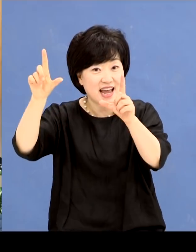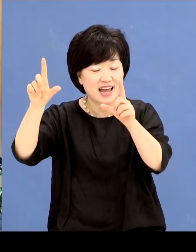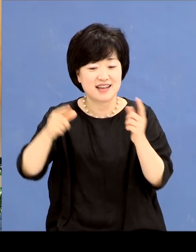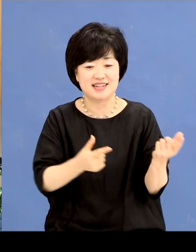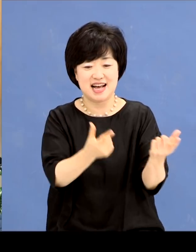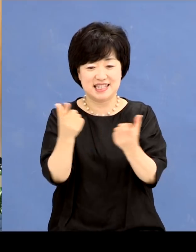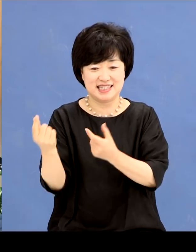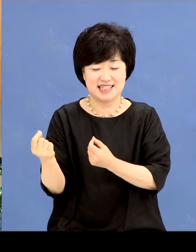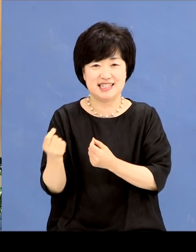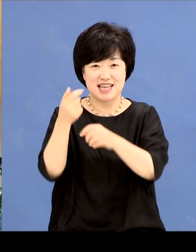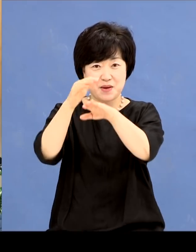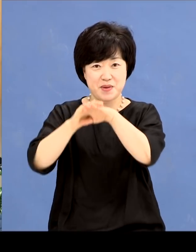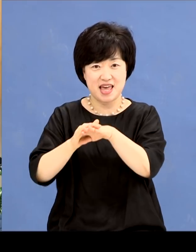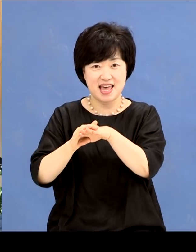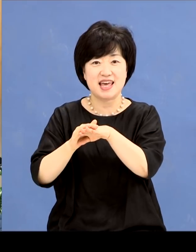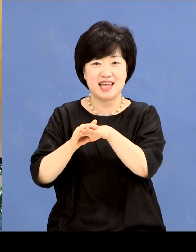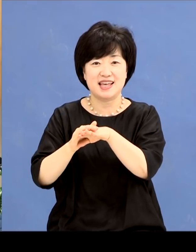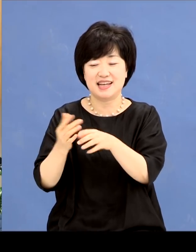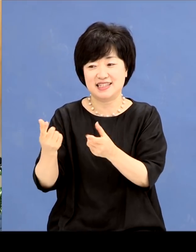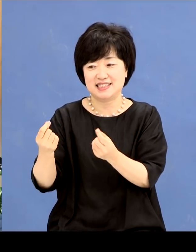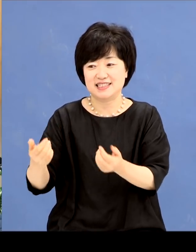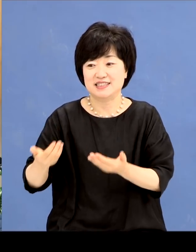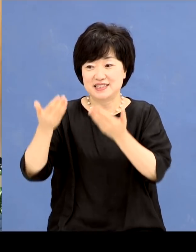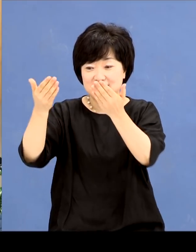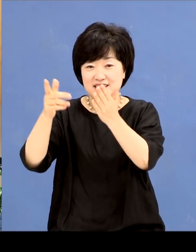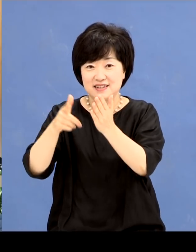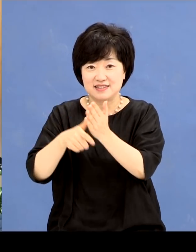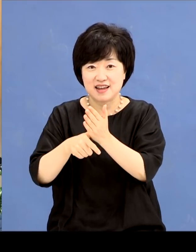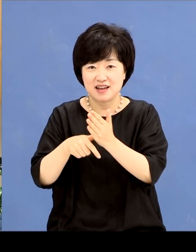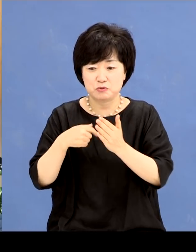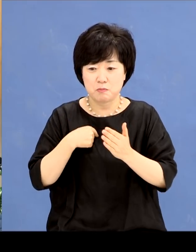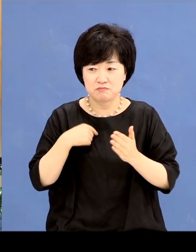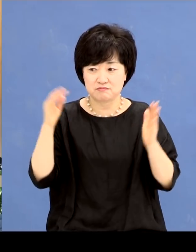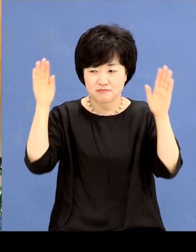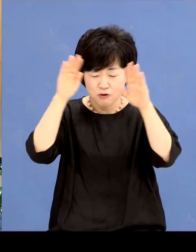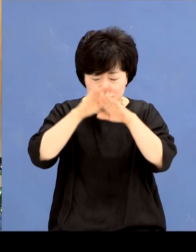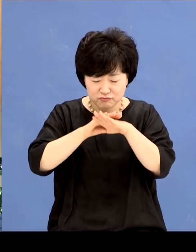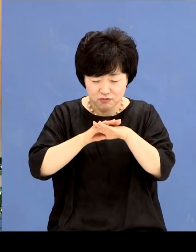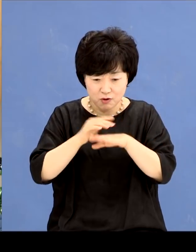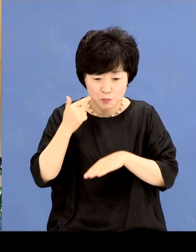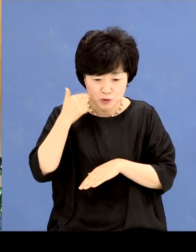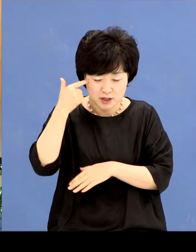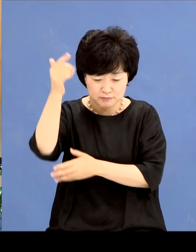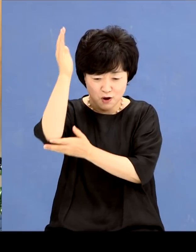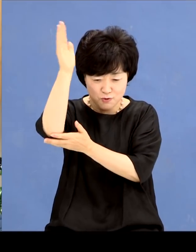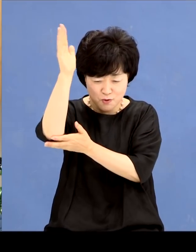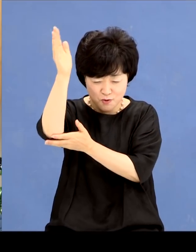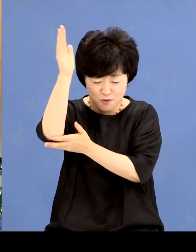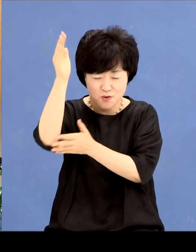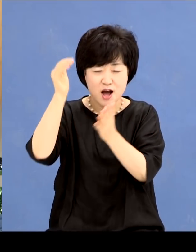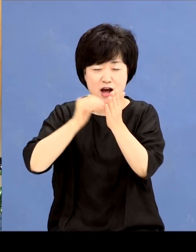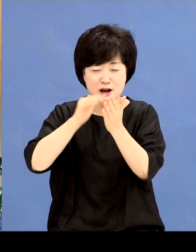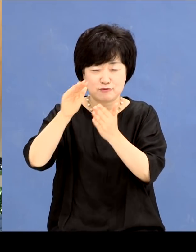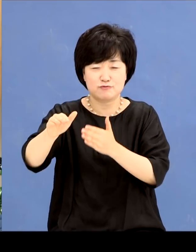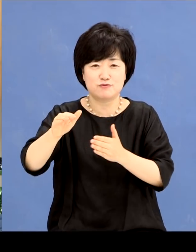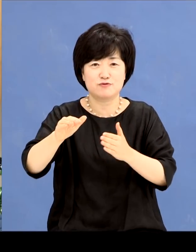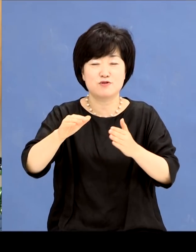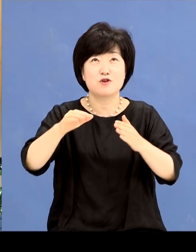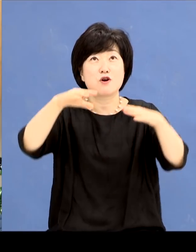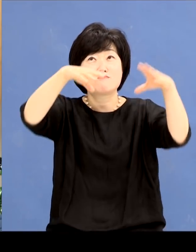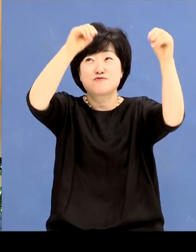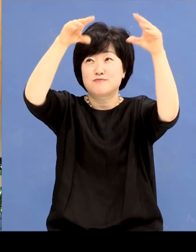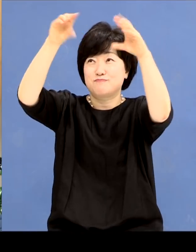예배를 참석하게 됐어요. 네. 예배를 참석했는데 이제 굉장히 어두운 상황이었죠. 목사님께서 이제 설교를 하시고 이제 불을 다